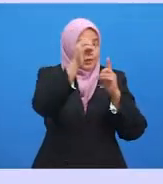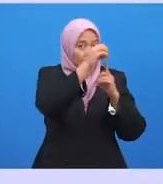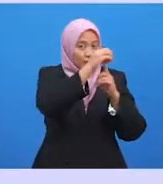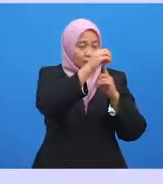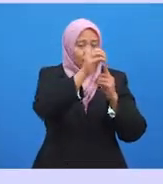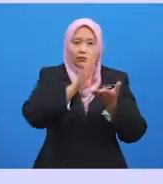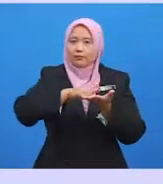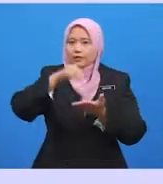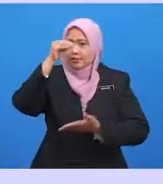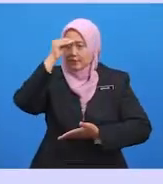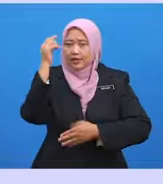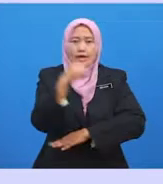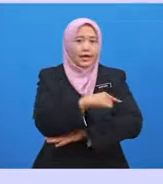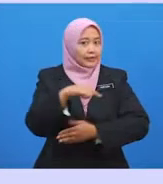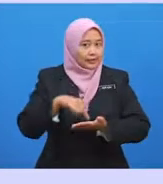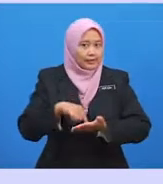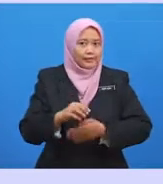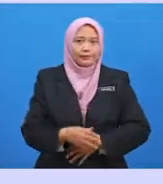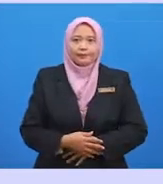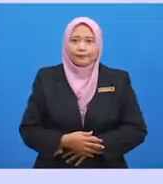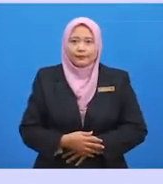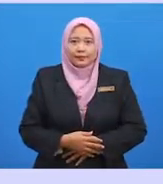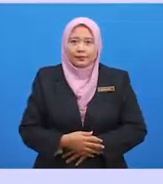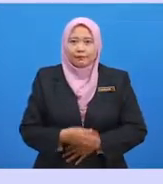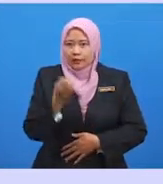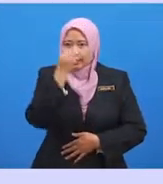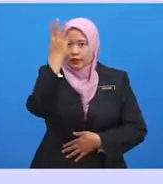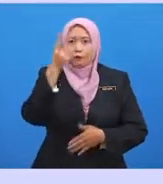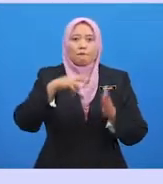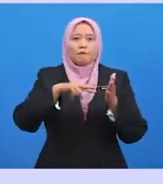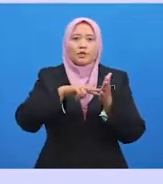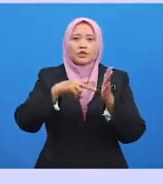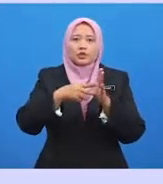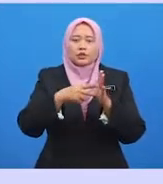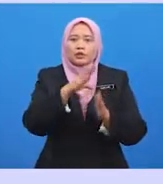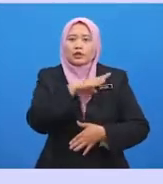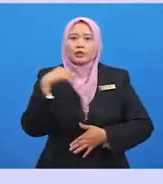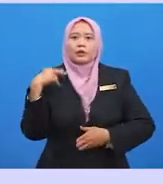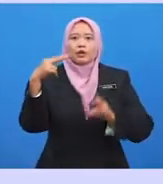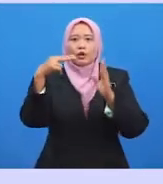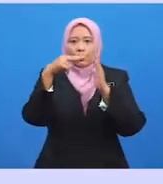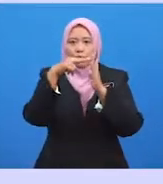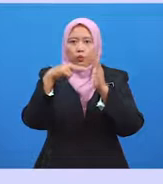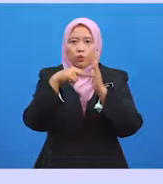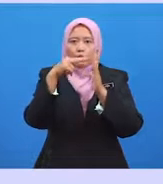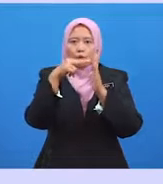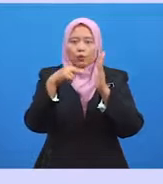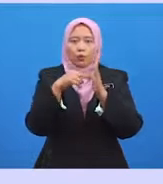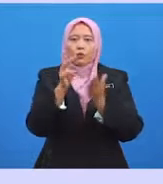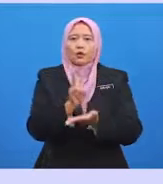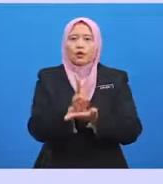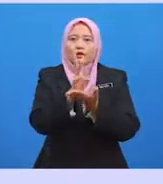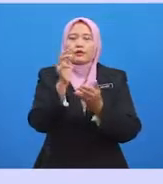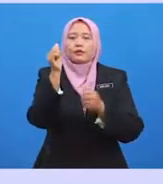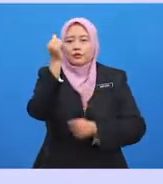pada hari ini pertama menyakitkan maksud dan hukum wakaf dengan jelas Kedua